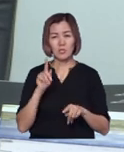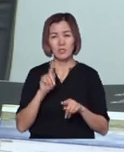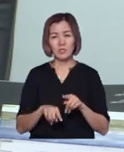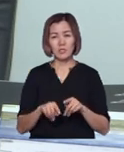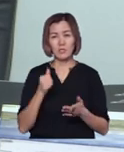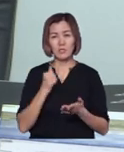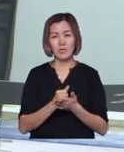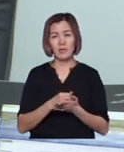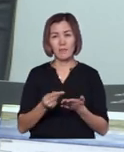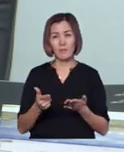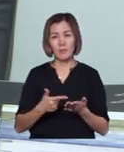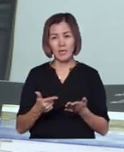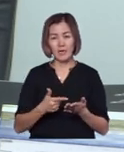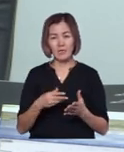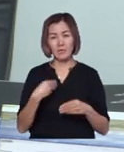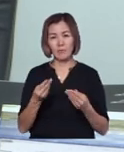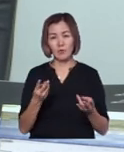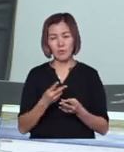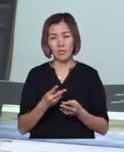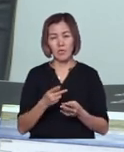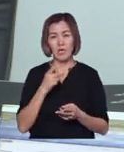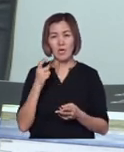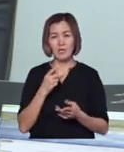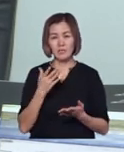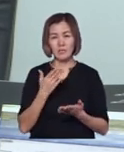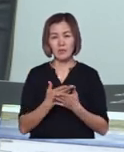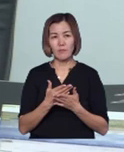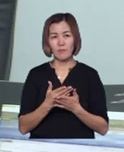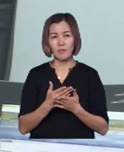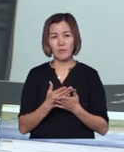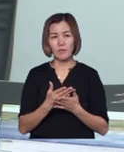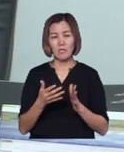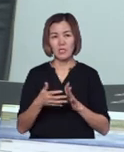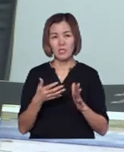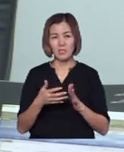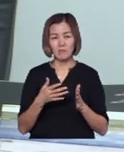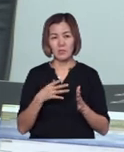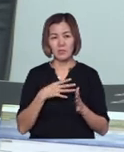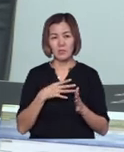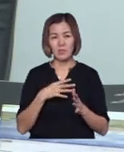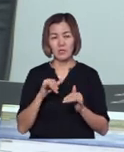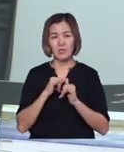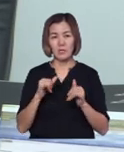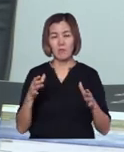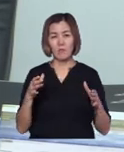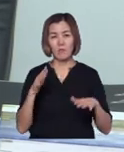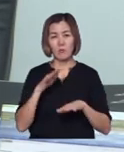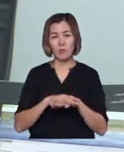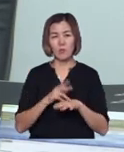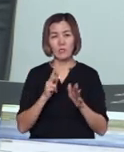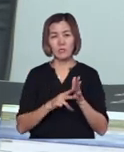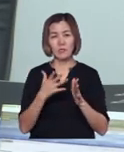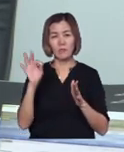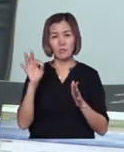керек. Егер де шаруа қожалығының өзінің кепілі жетіспеген жағдайда даму қорынан 85%